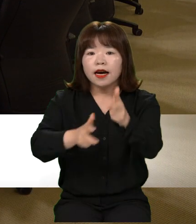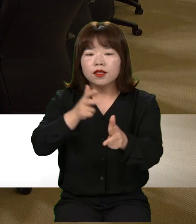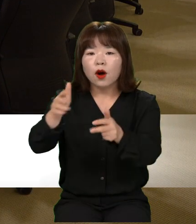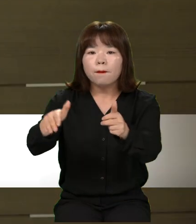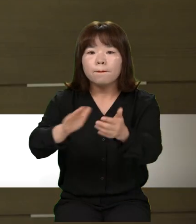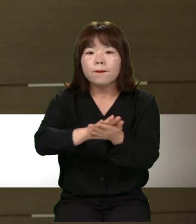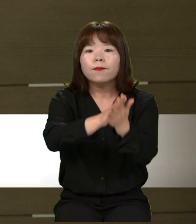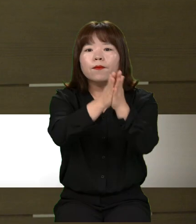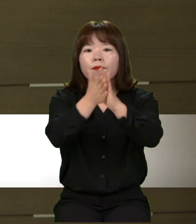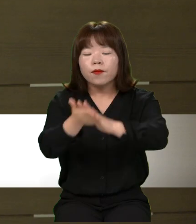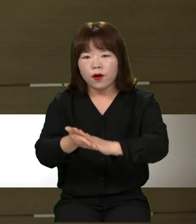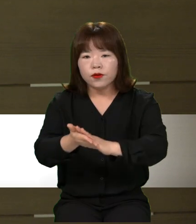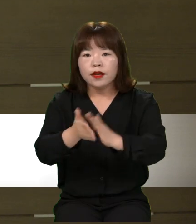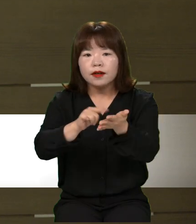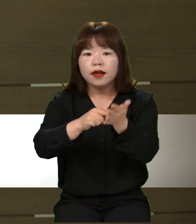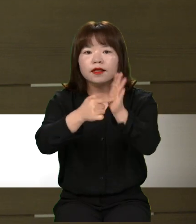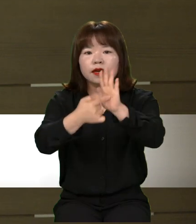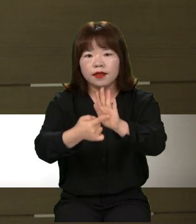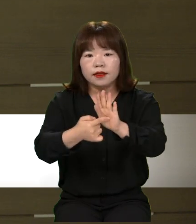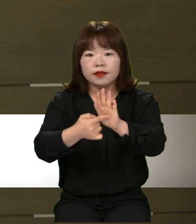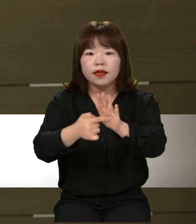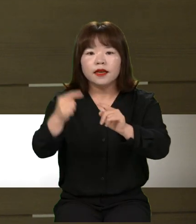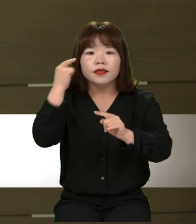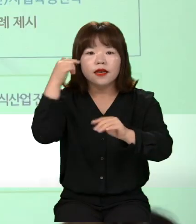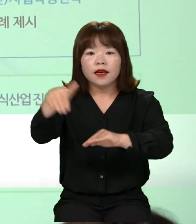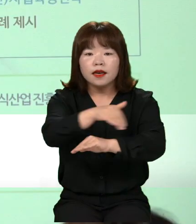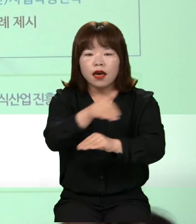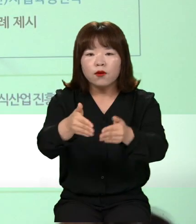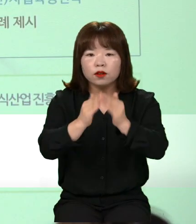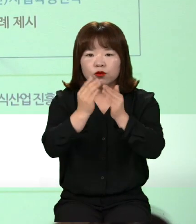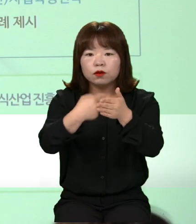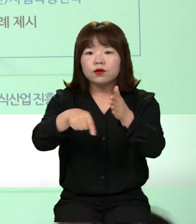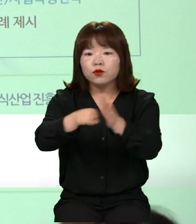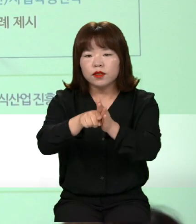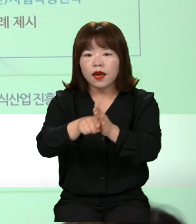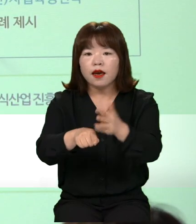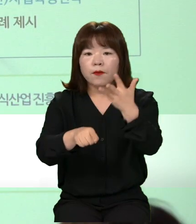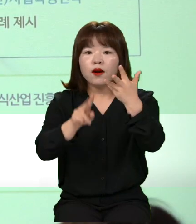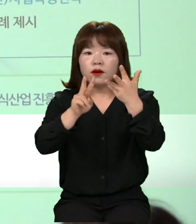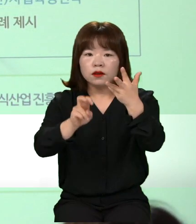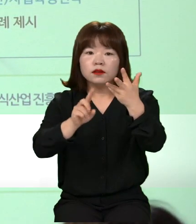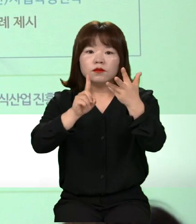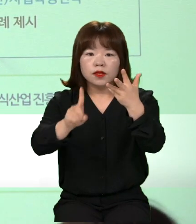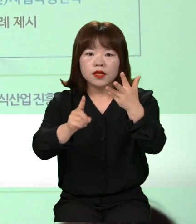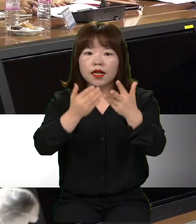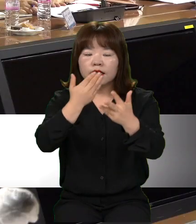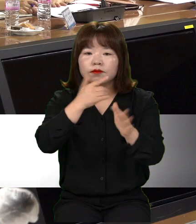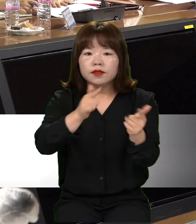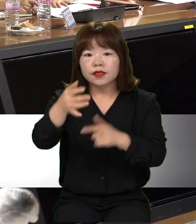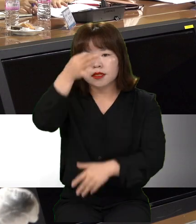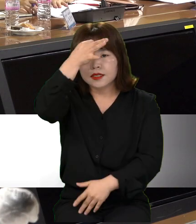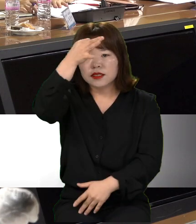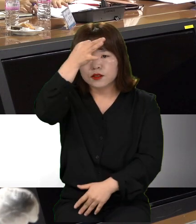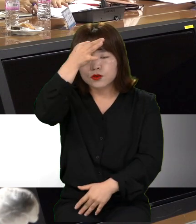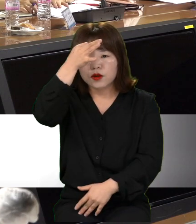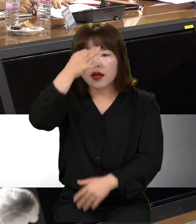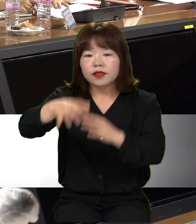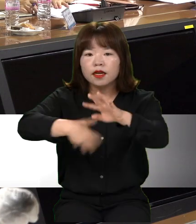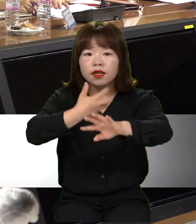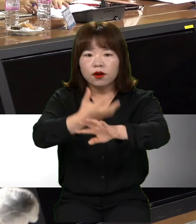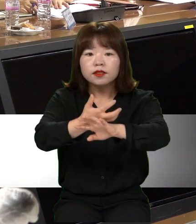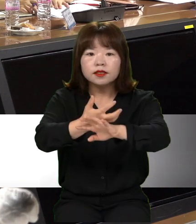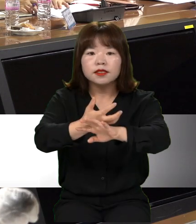포항시는 외식산업 변화의 흐름을 반영하는 중장기 시행계획 수립을 위해 지난 21일 푸드테크 융합